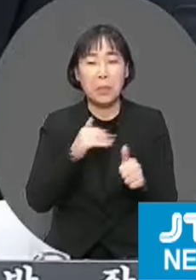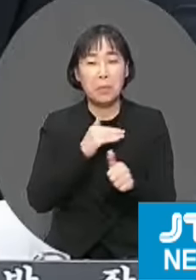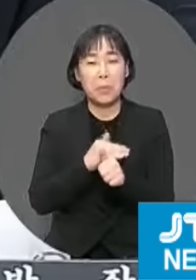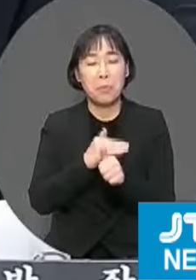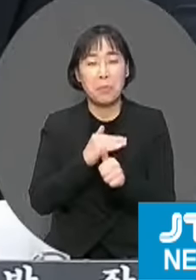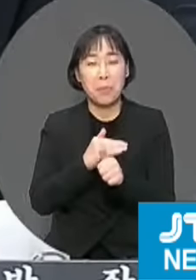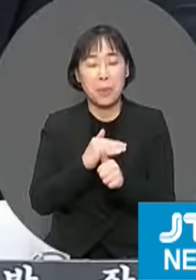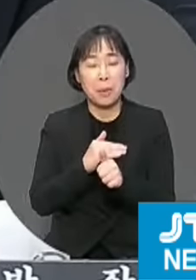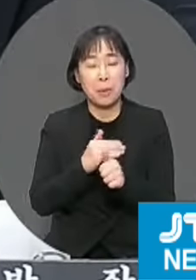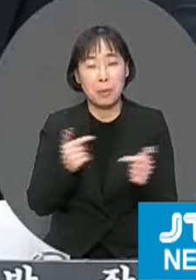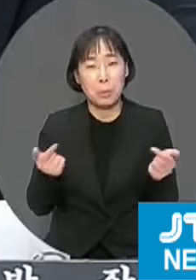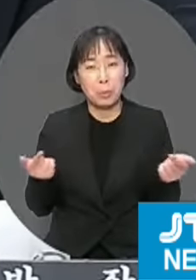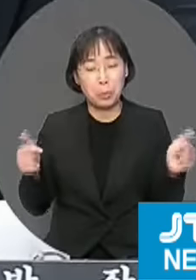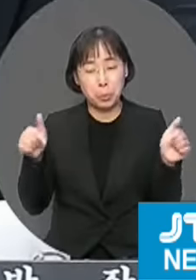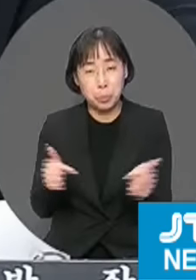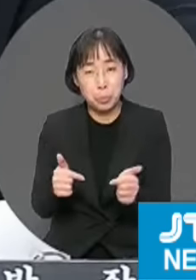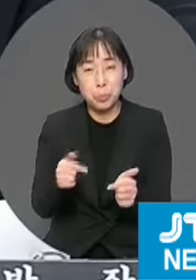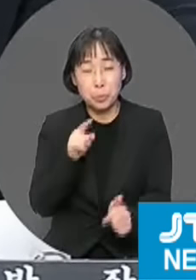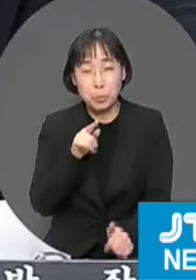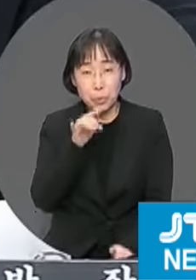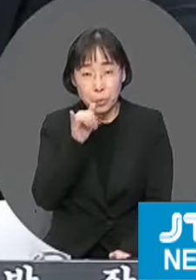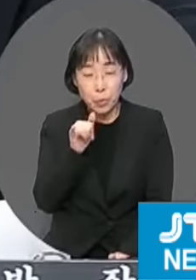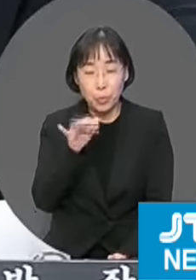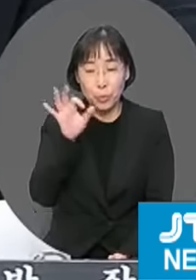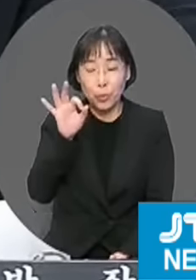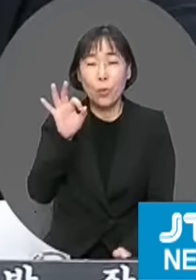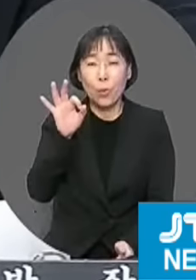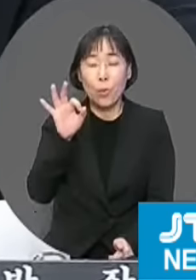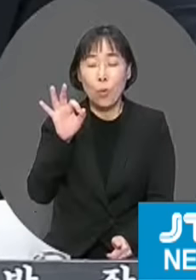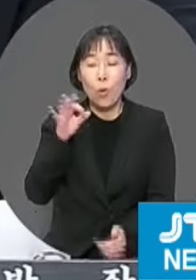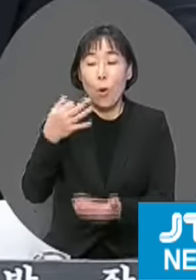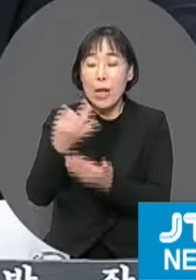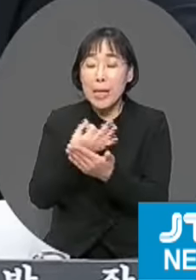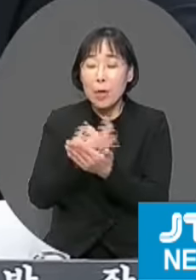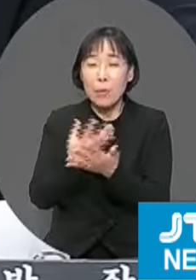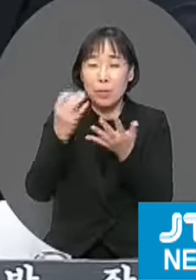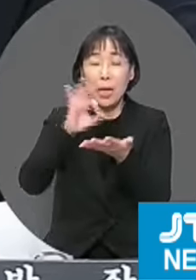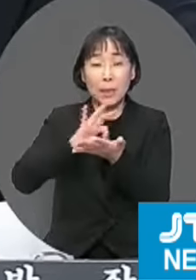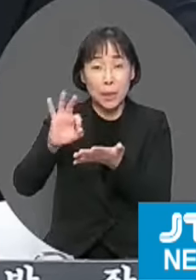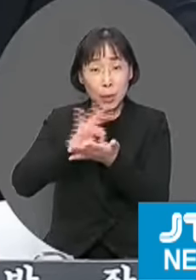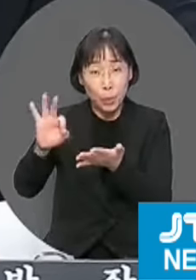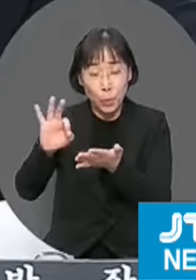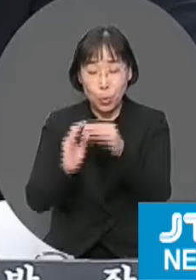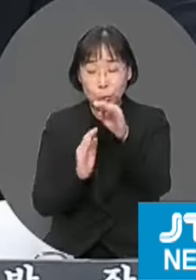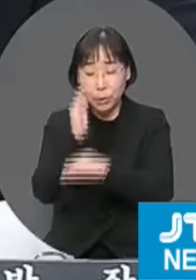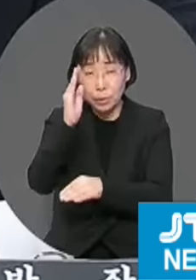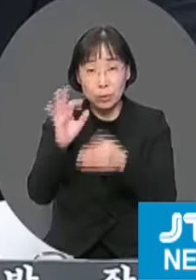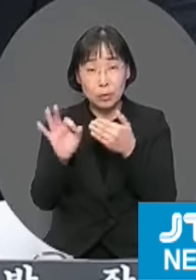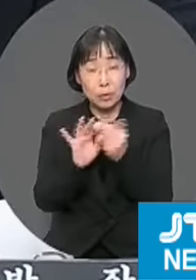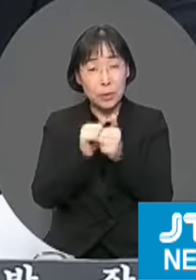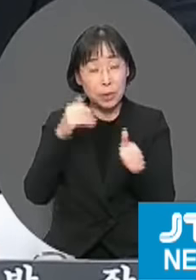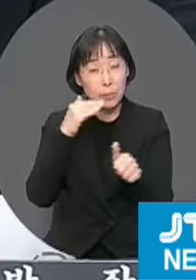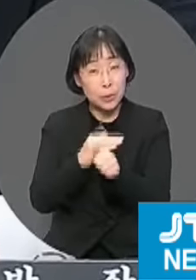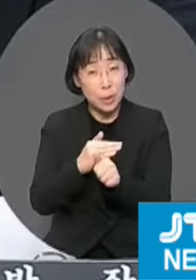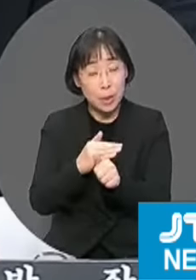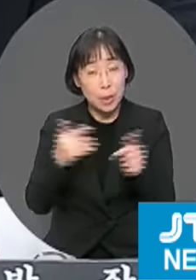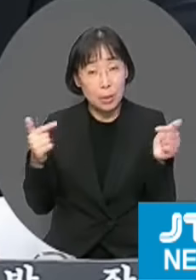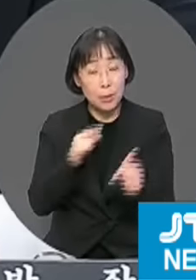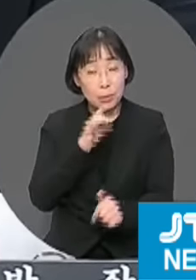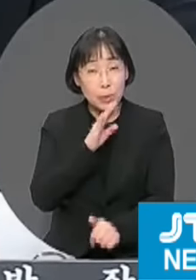그 비용 구조나 이런 거에 대해서는 인건비 과다하다는 구조는 알겠는데 그럼 사람 자르겠다는 겁니까? 아니 근데 저희가